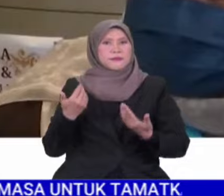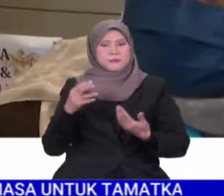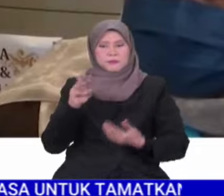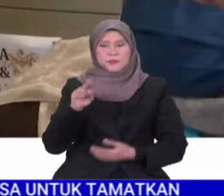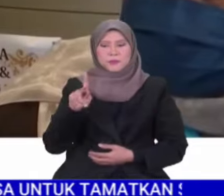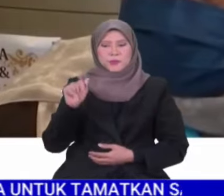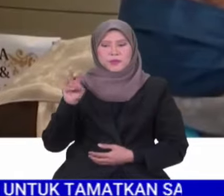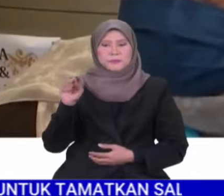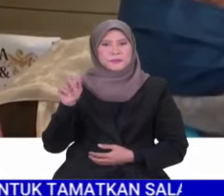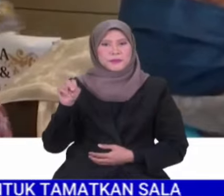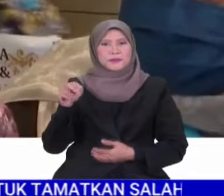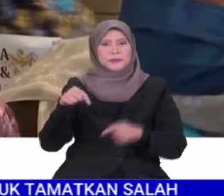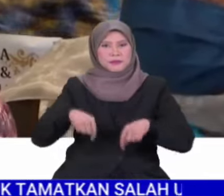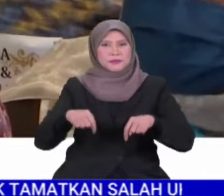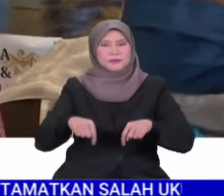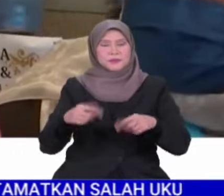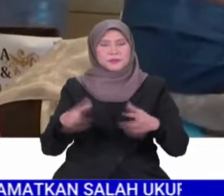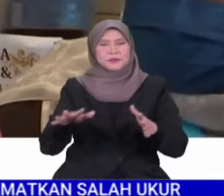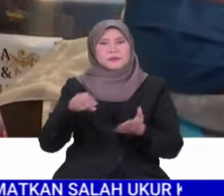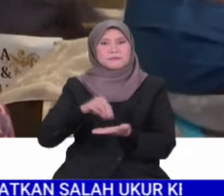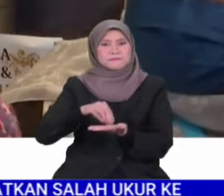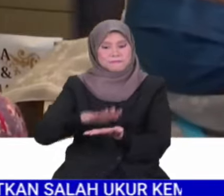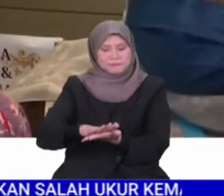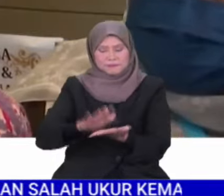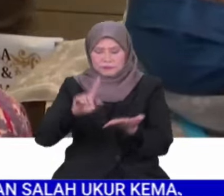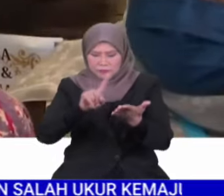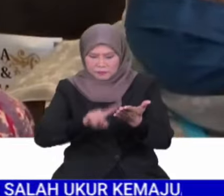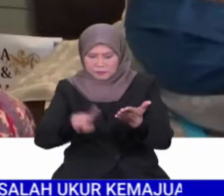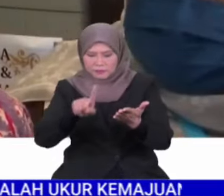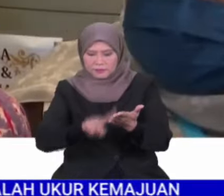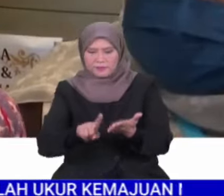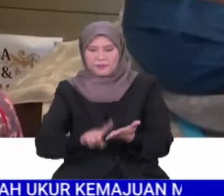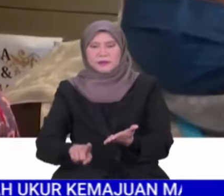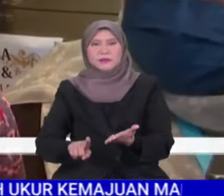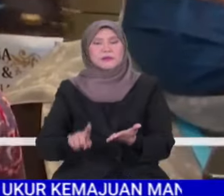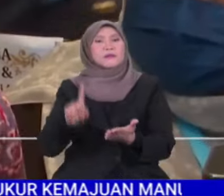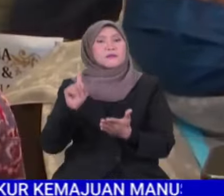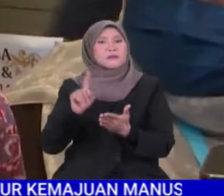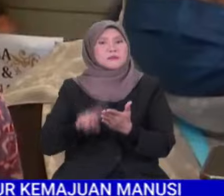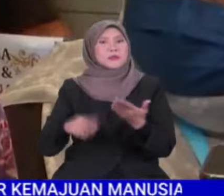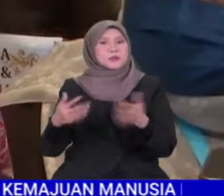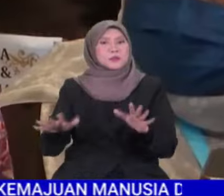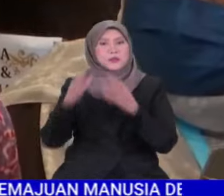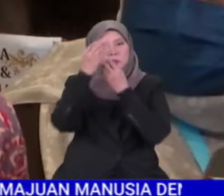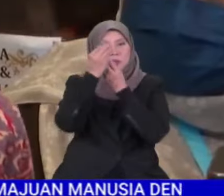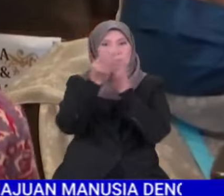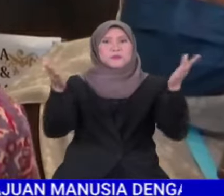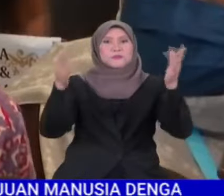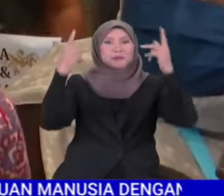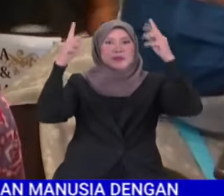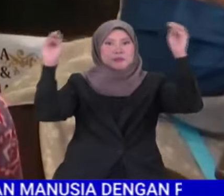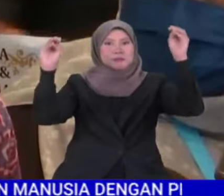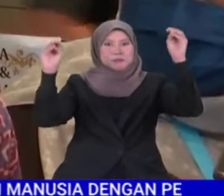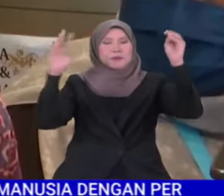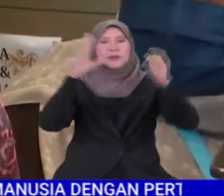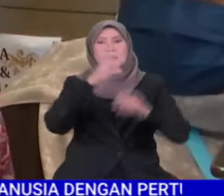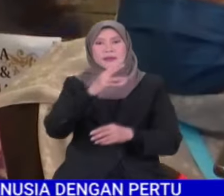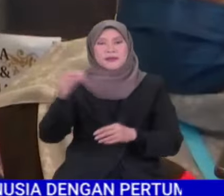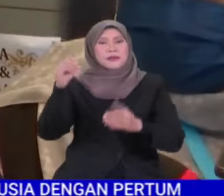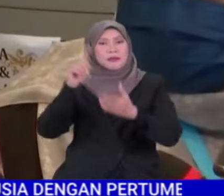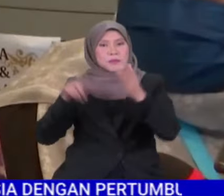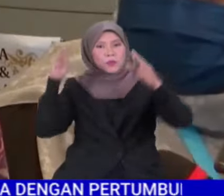hari ini dan kita akan bedah buku dan meneliti apa yang telah diumum oleh Perdana Menteri serta